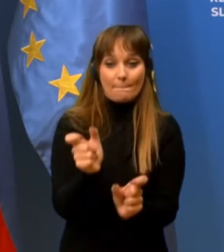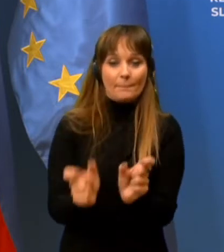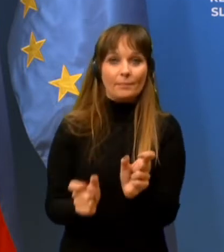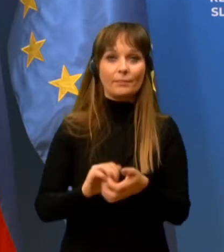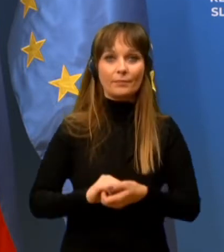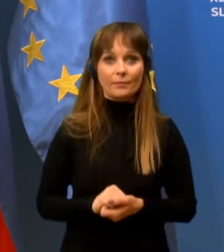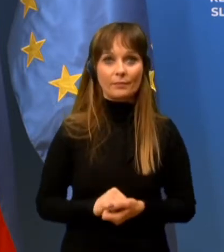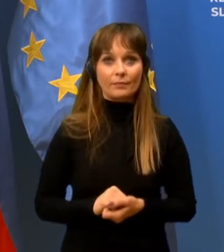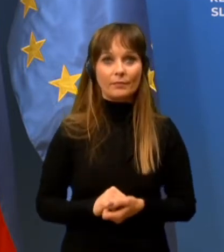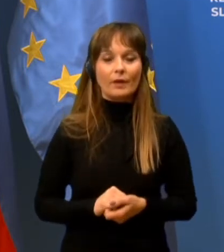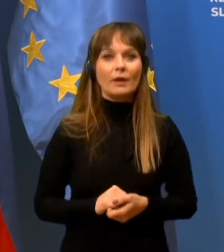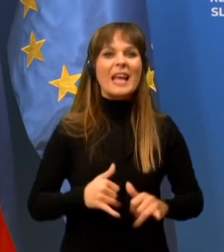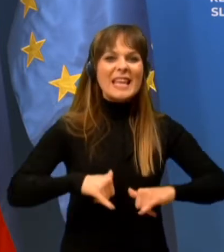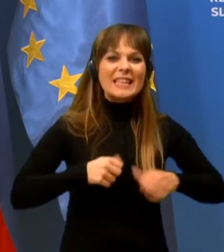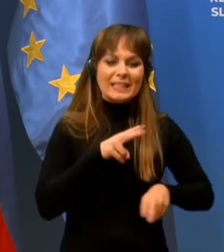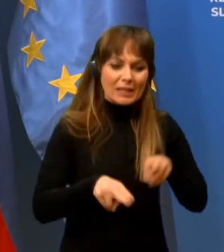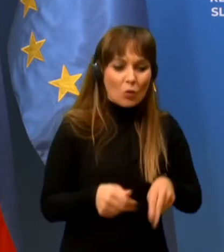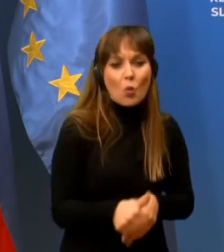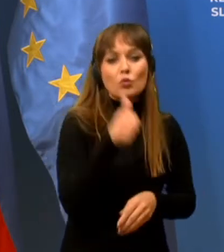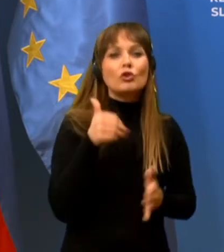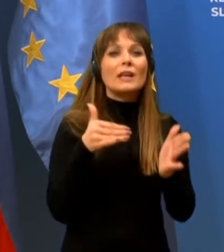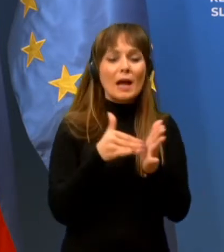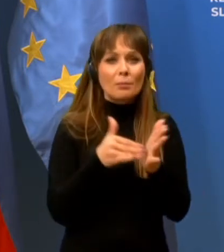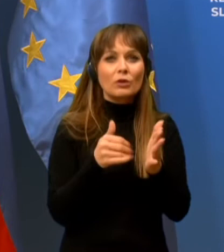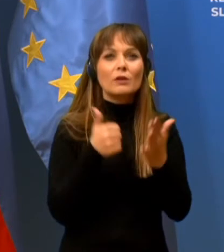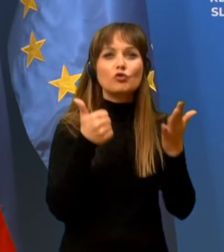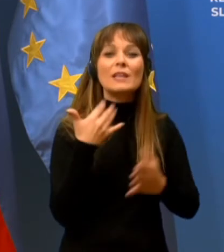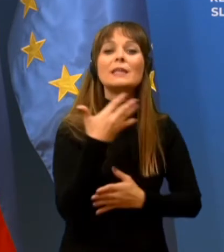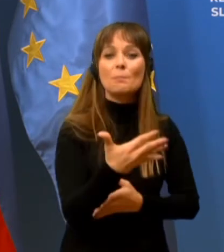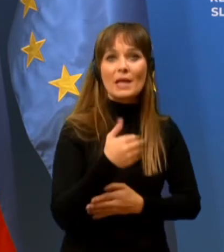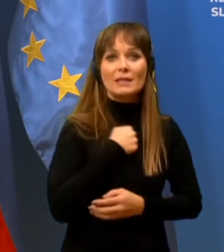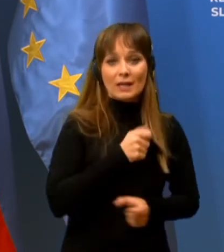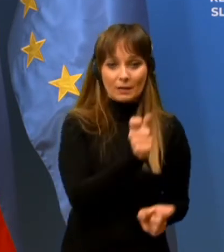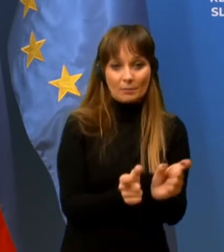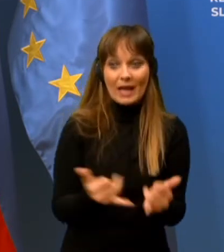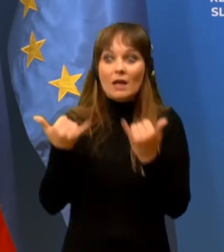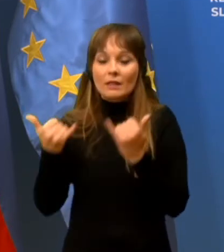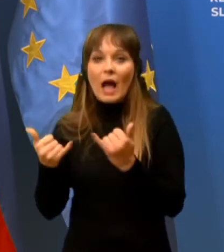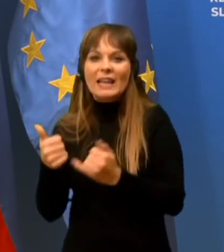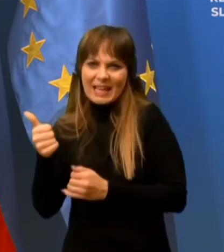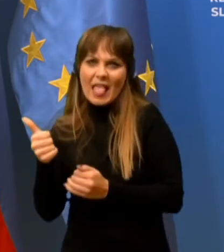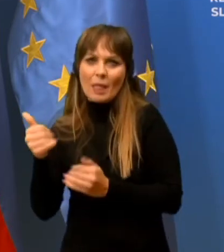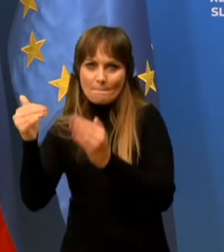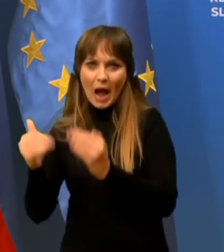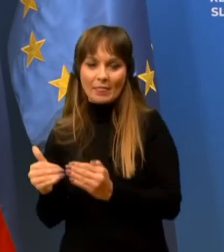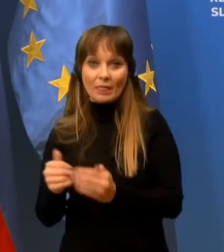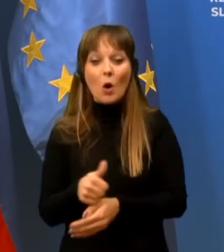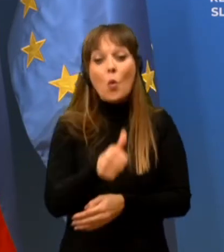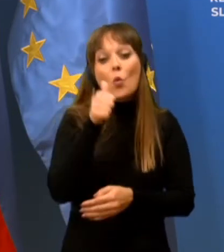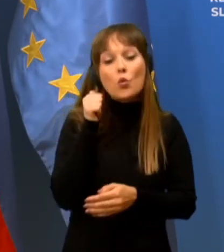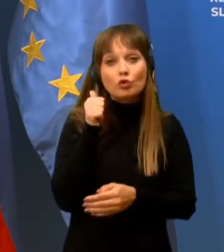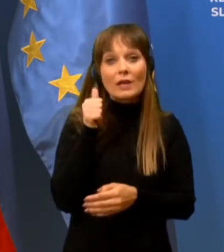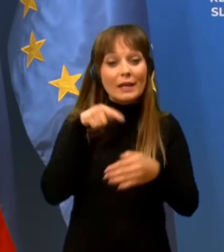333. Intenzivno nego je včeraj potrebovalo 56 pacientov, danes en manj. Včeraj sta